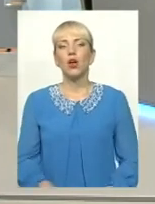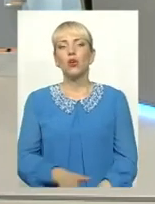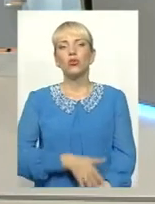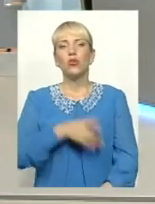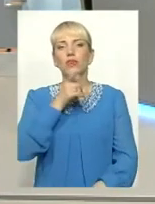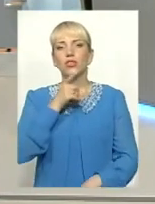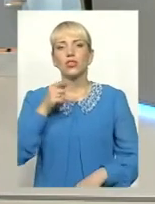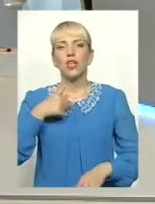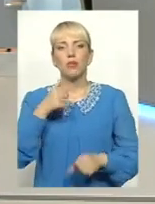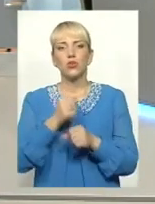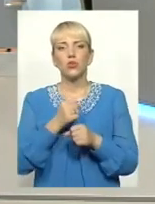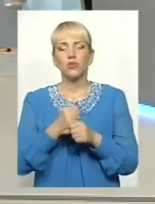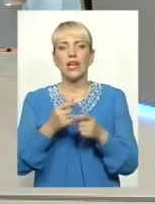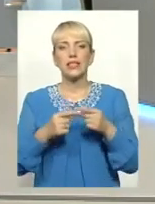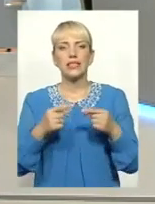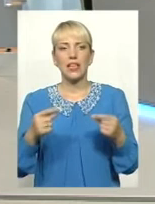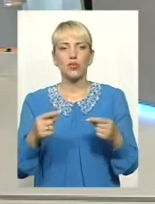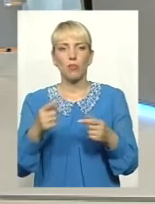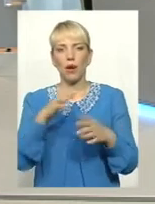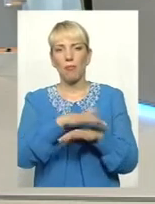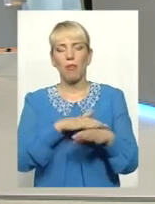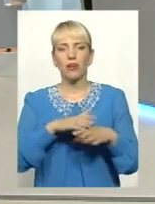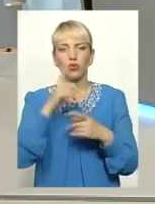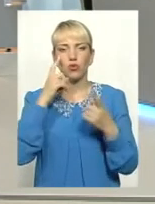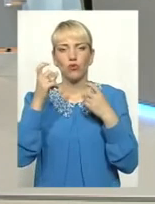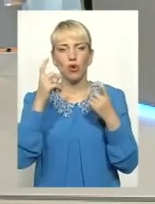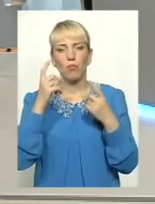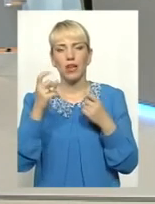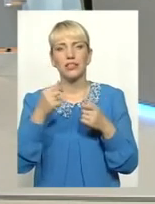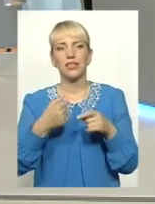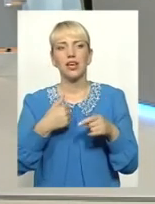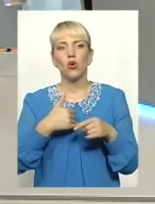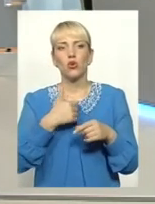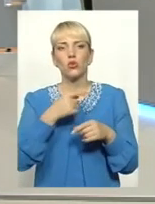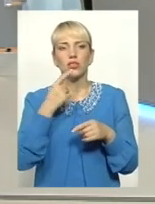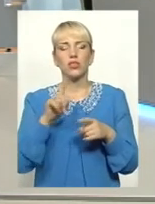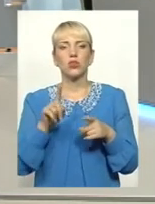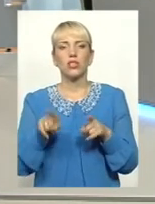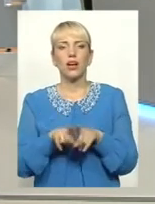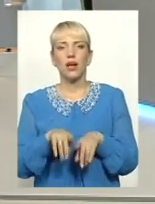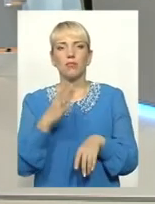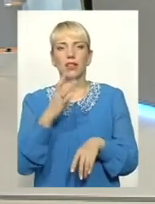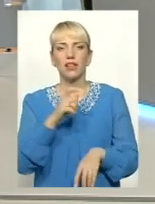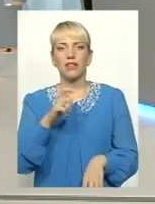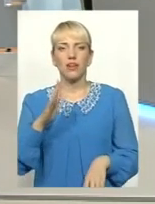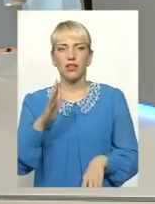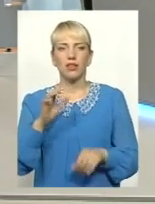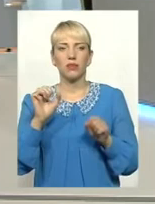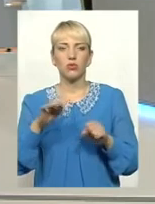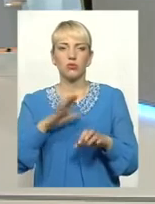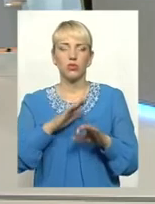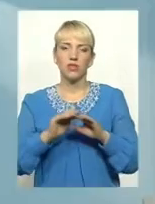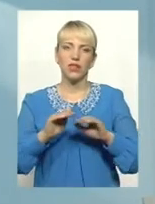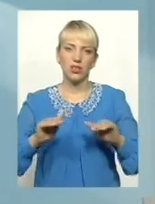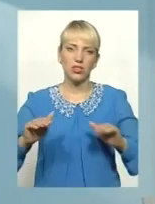масової інформації, хочу сказати, що хоча б така п'ятихвилинка, можливо, це буде десь в дитячій